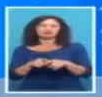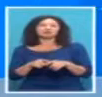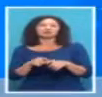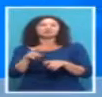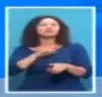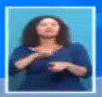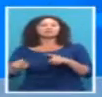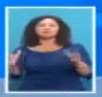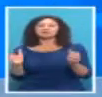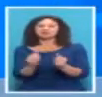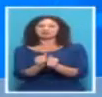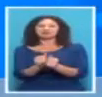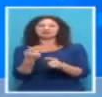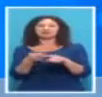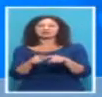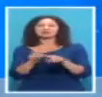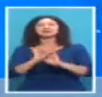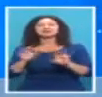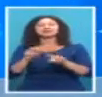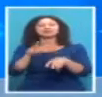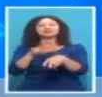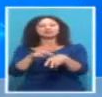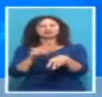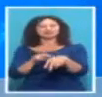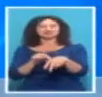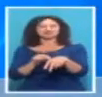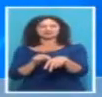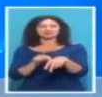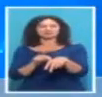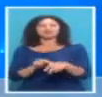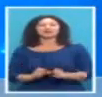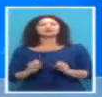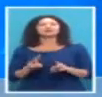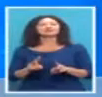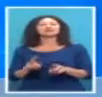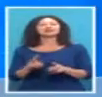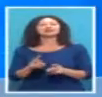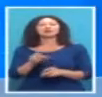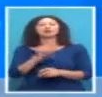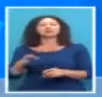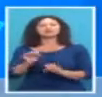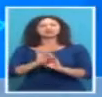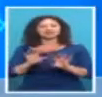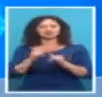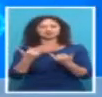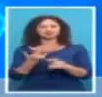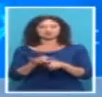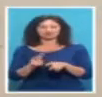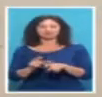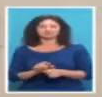сегодня рассказали полицейские в рамках еженедельного брифинга. О криминальной жизни региона в сюжете Айнуры Байгужиной.